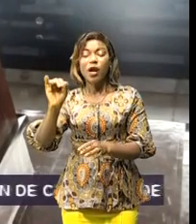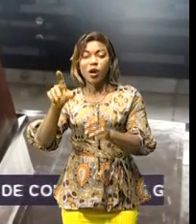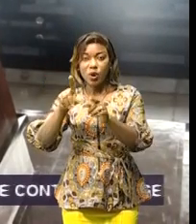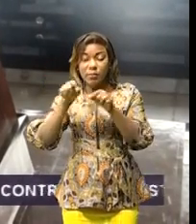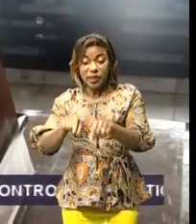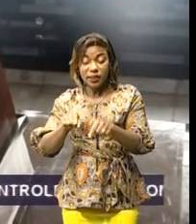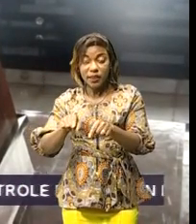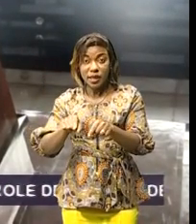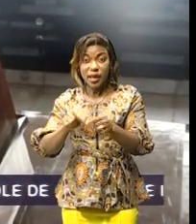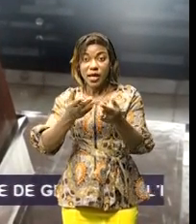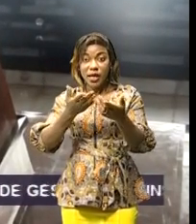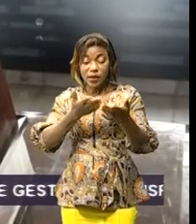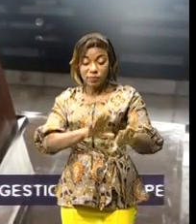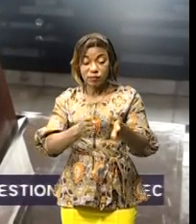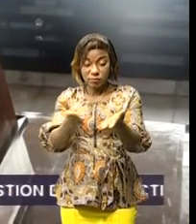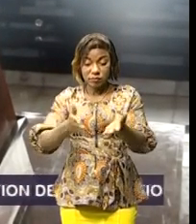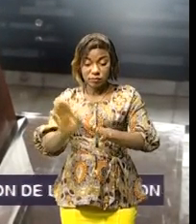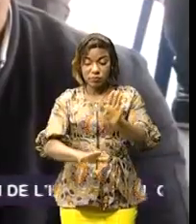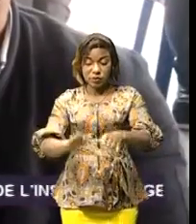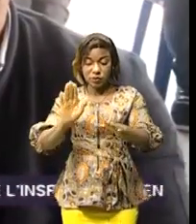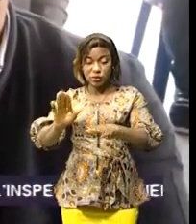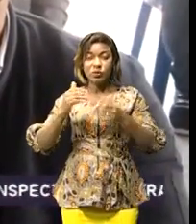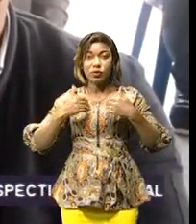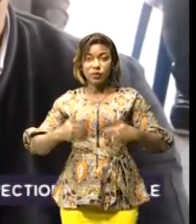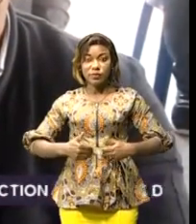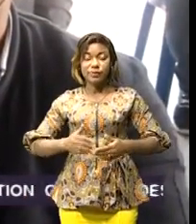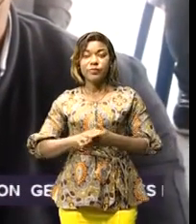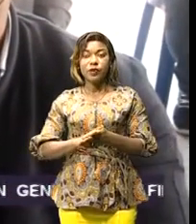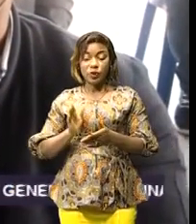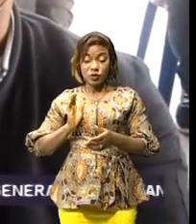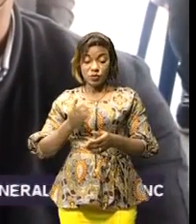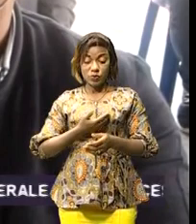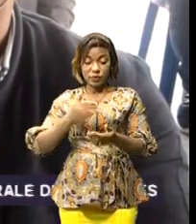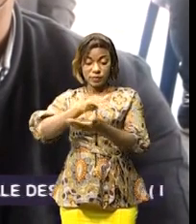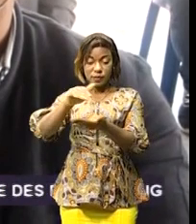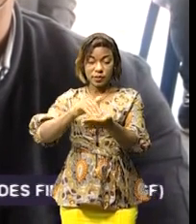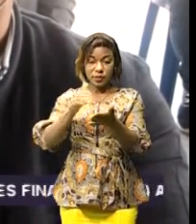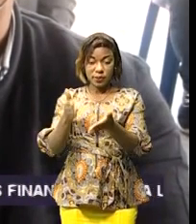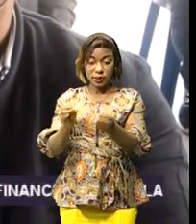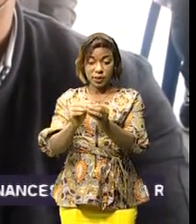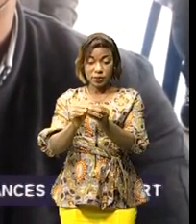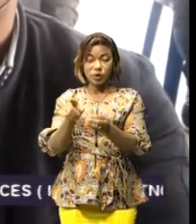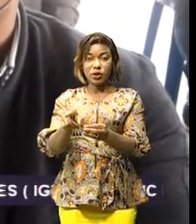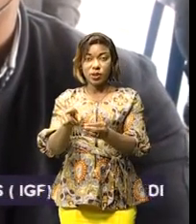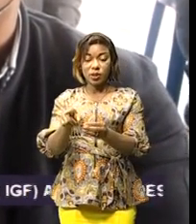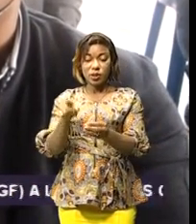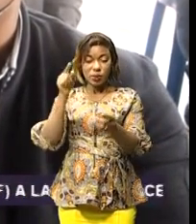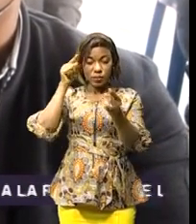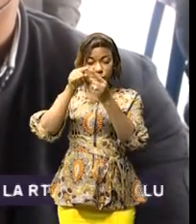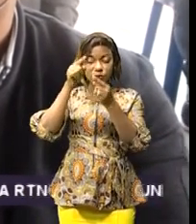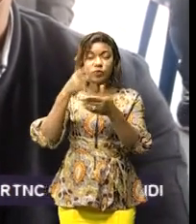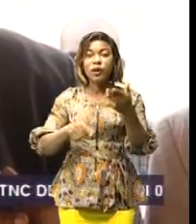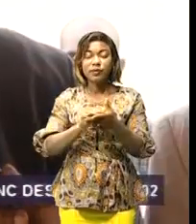où repose à jamais son corps. Notre cercle s'est fixé comme